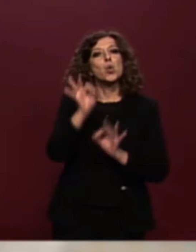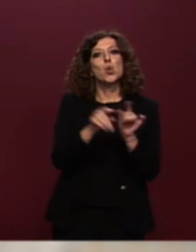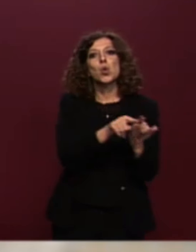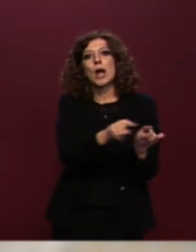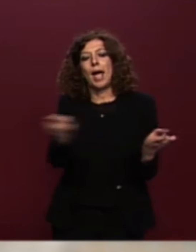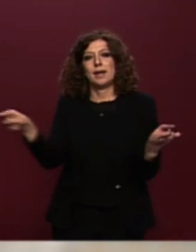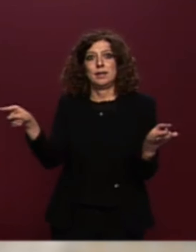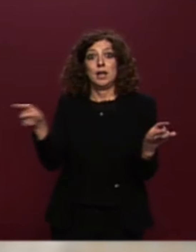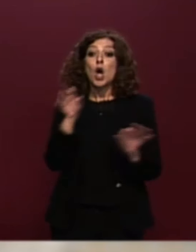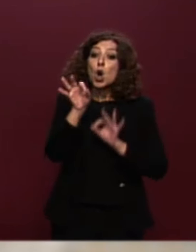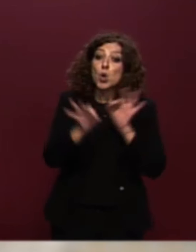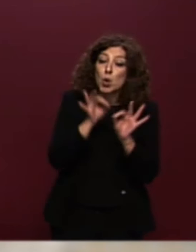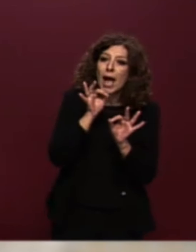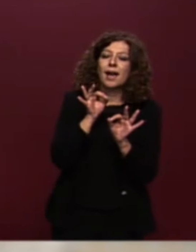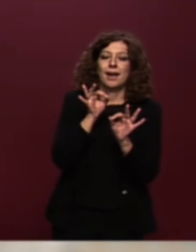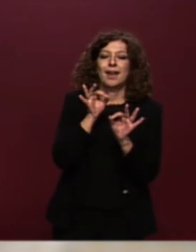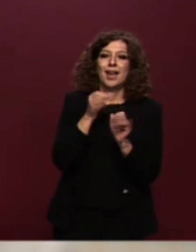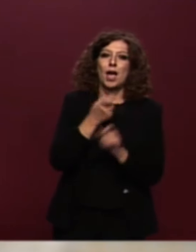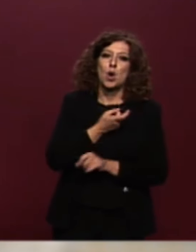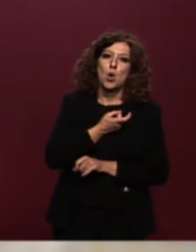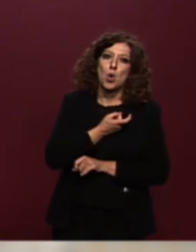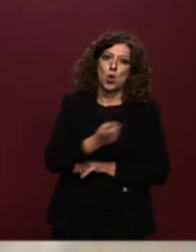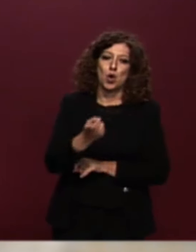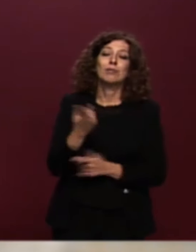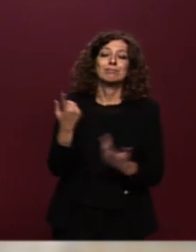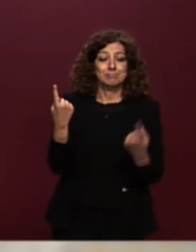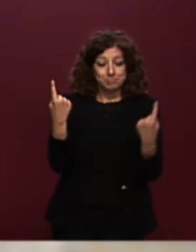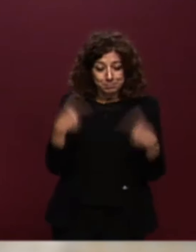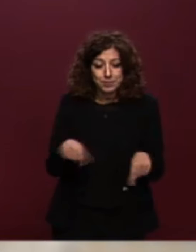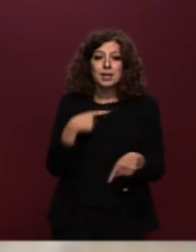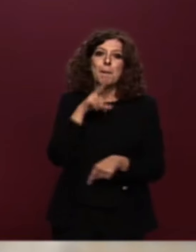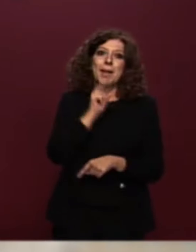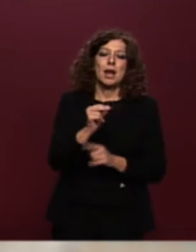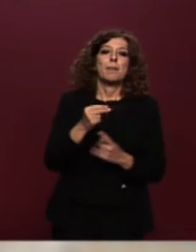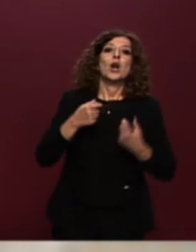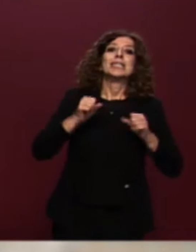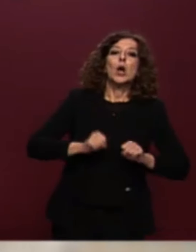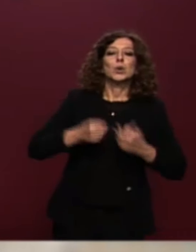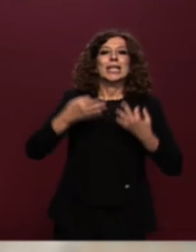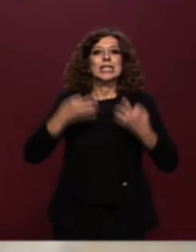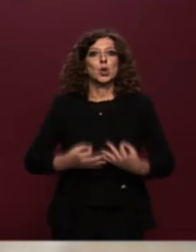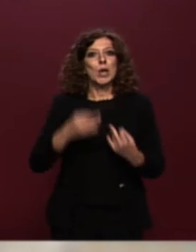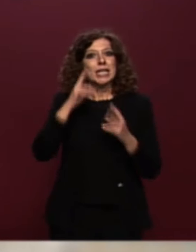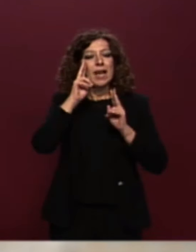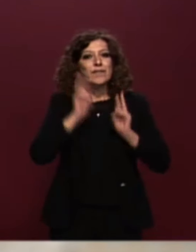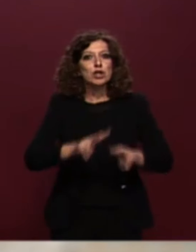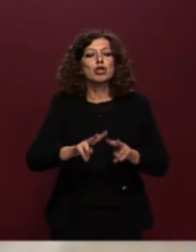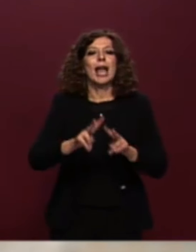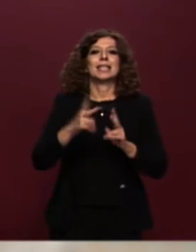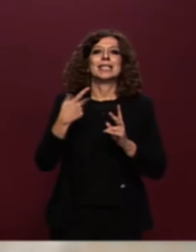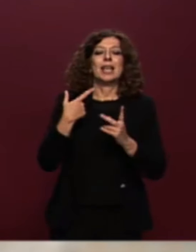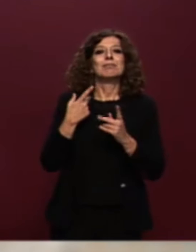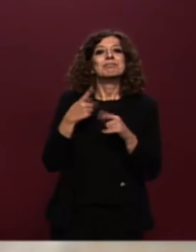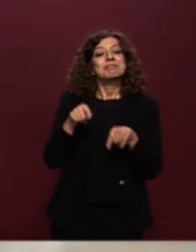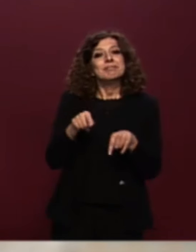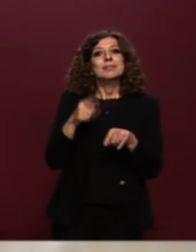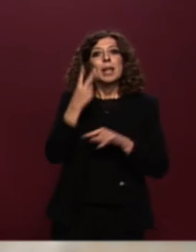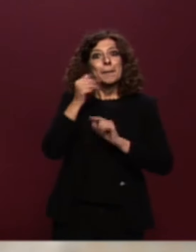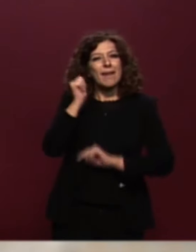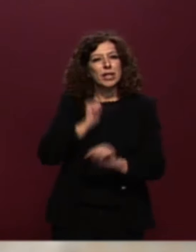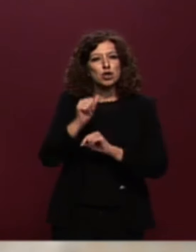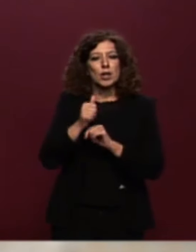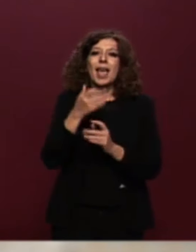è un lavoro lungo e infatti parliamo di salute e sicurezza, quindi prevenzione, vigilanza, attenzione al benessere psicofisico, un